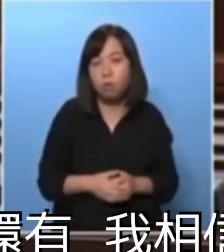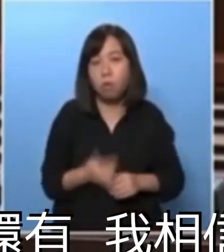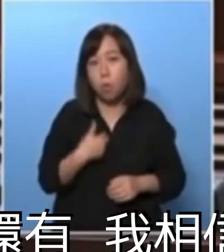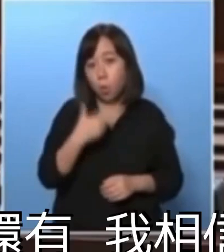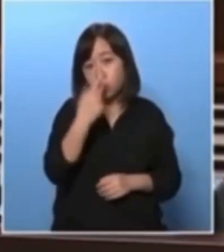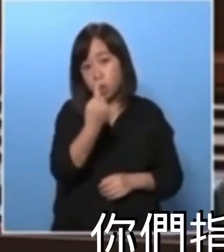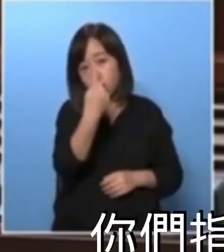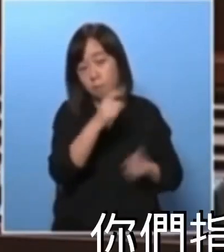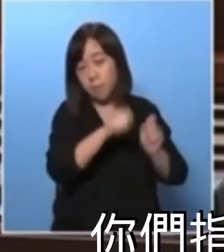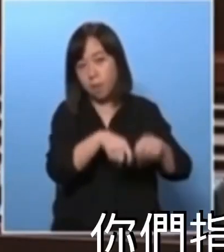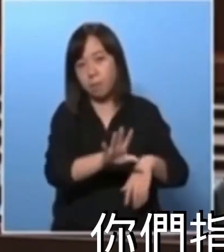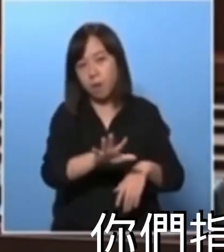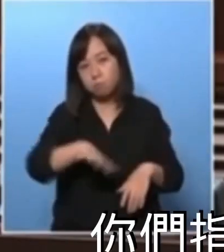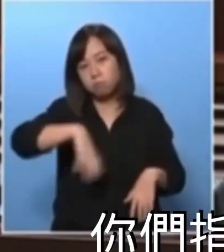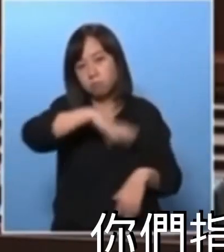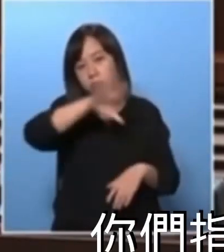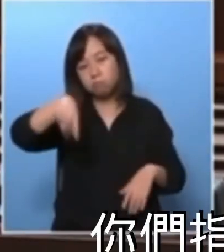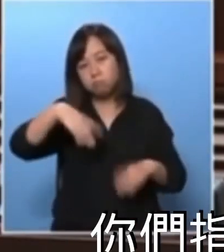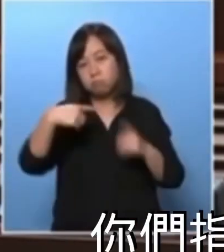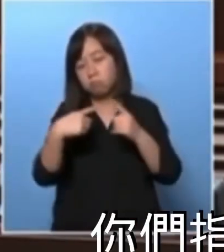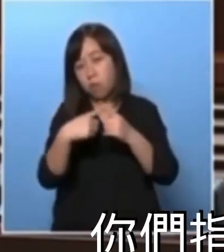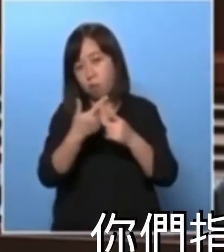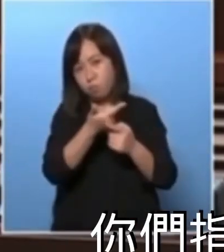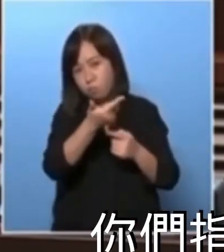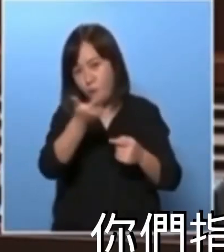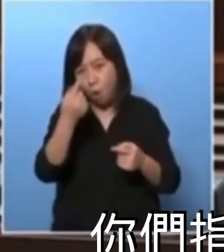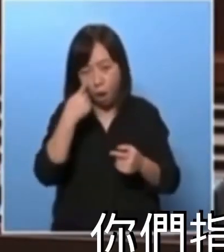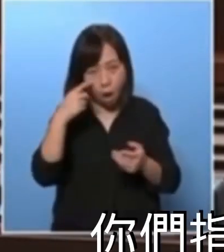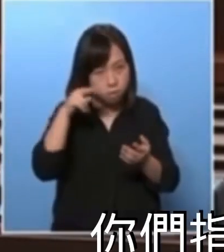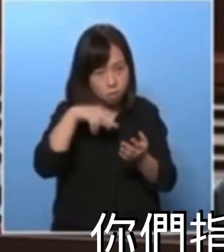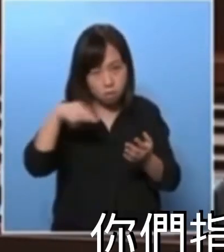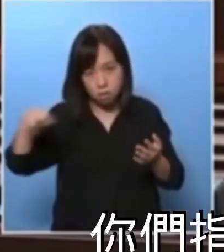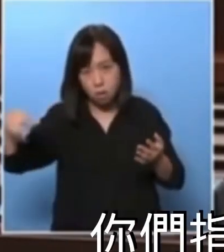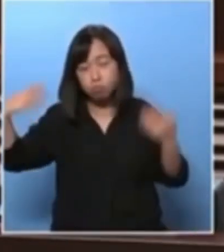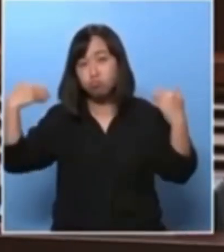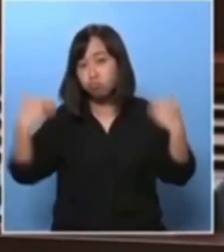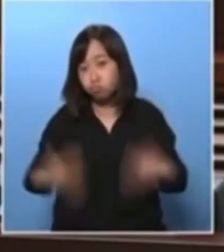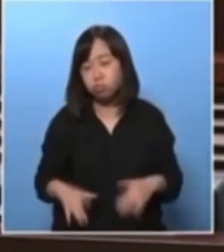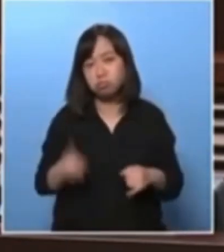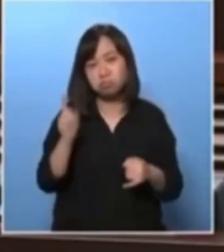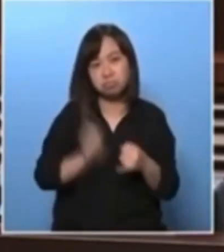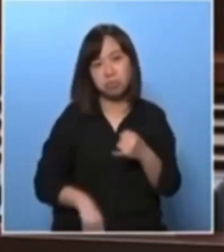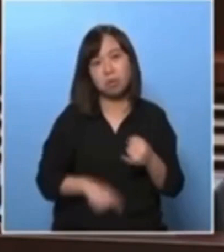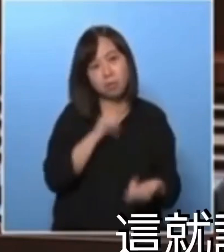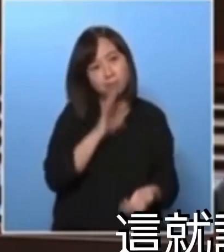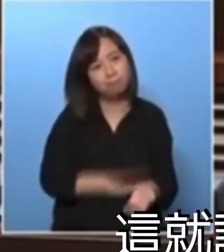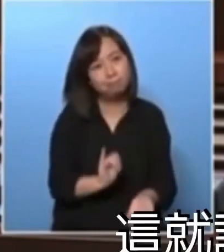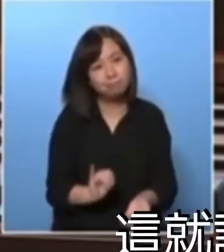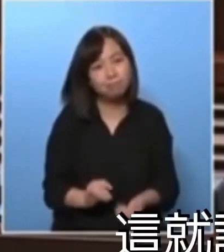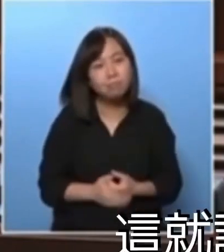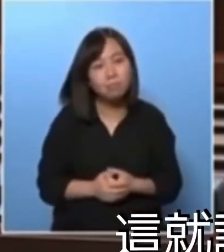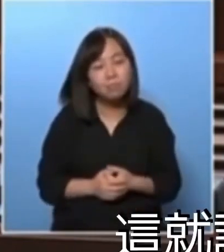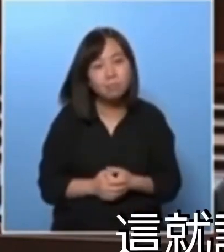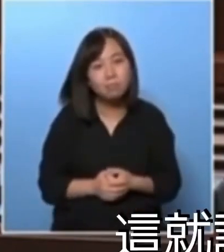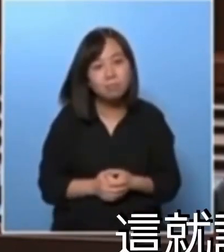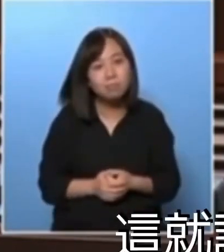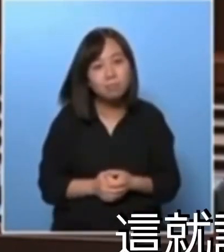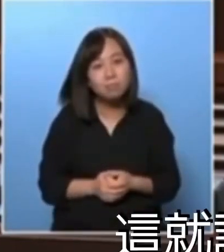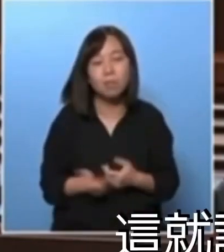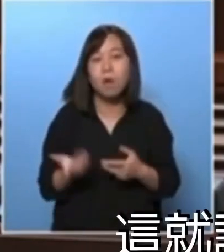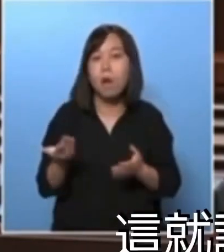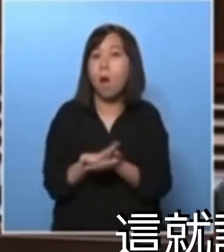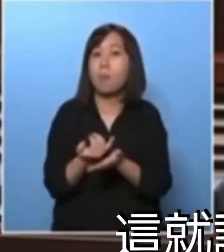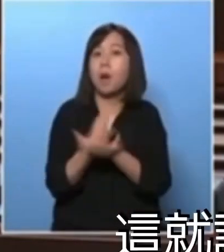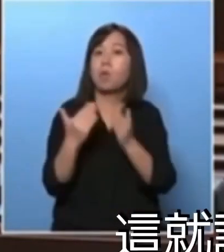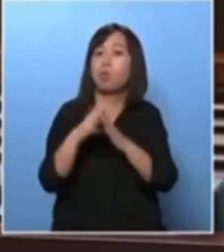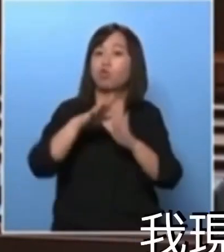个人嘅问题，成个机制你哋话有咁多对眼去睇过呢条试题，最后可以出嚟嘅，咁就即系证明你成个考评嗰个